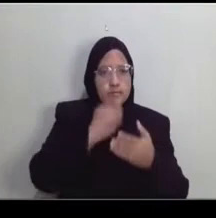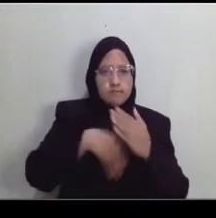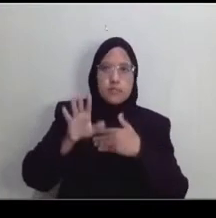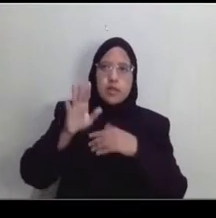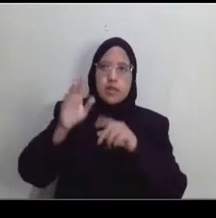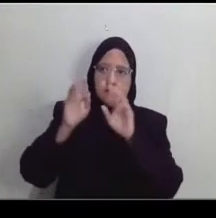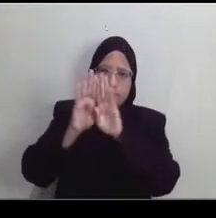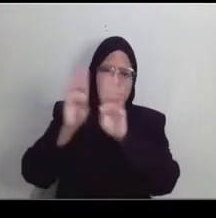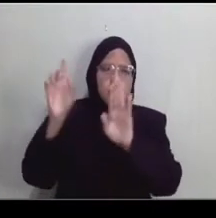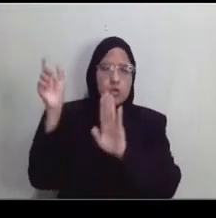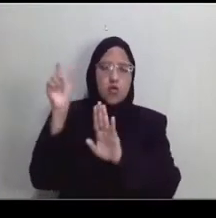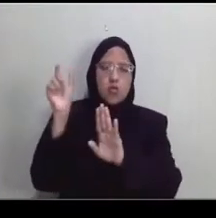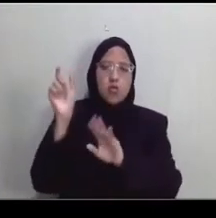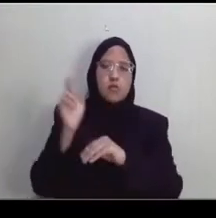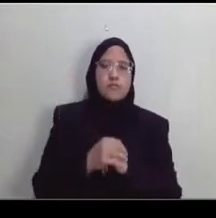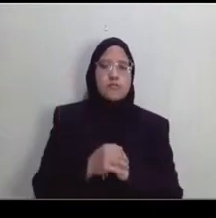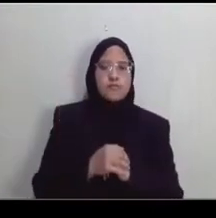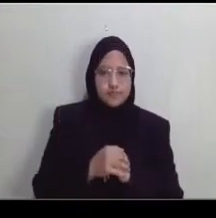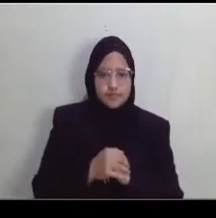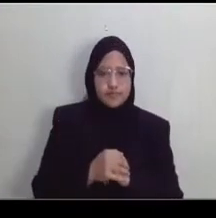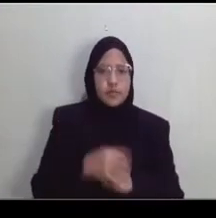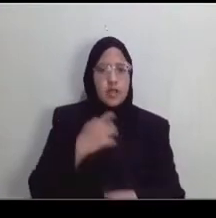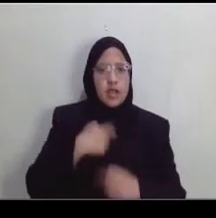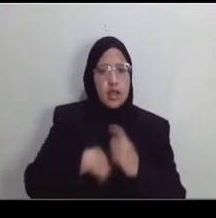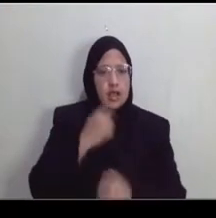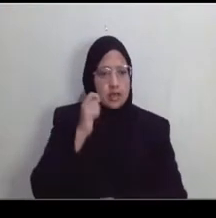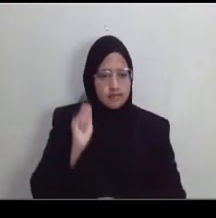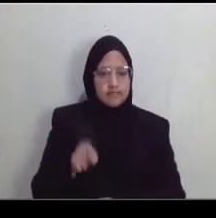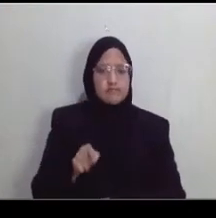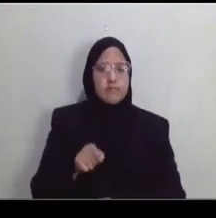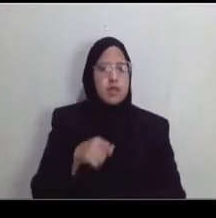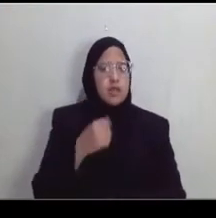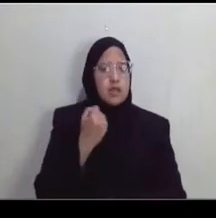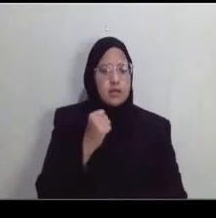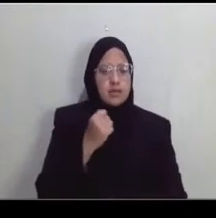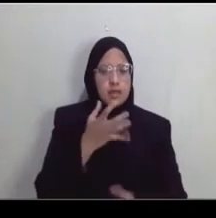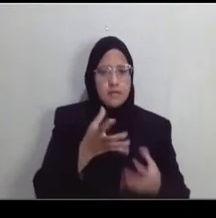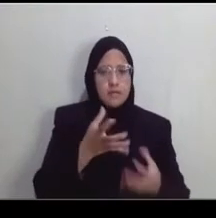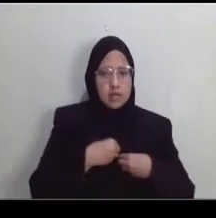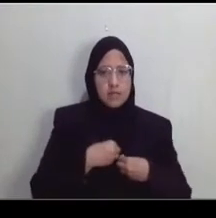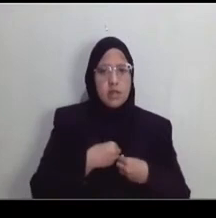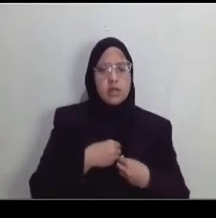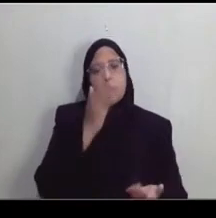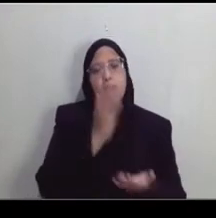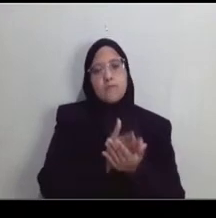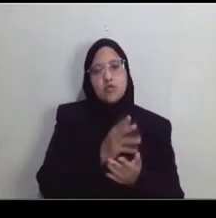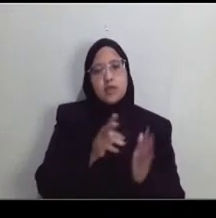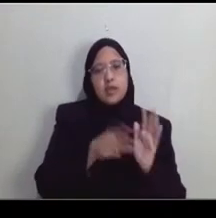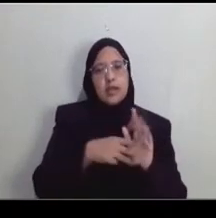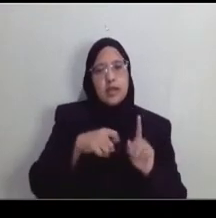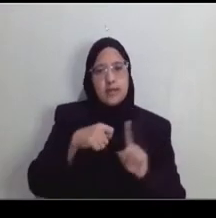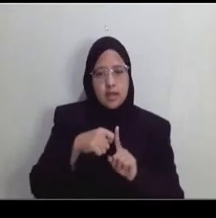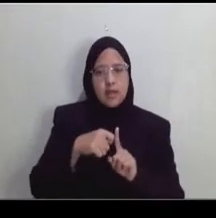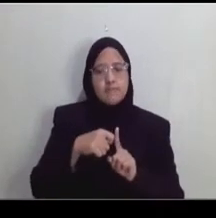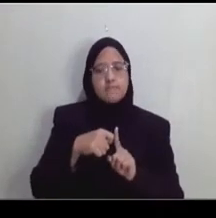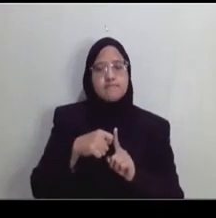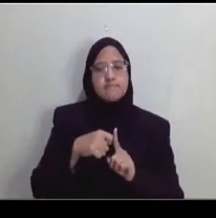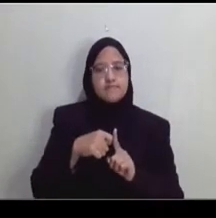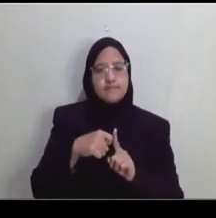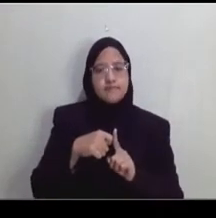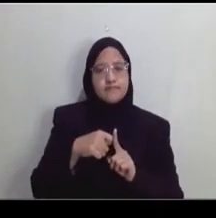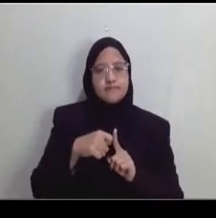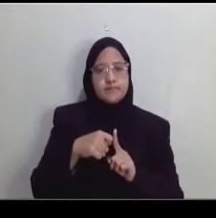menerima putusan yang dijatuhkan oleh lembaga penega etik seperti majelis kehormatan tergolong sebagai bentuk